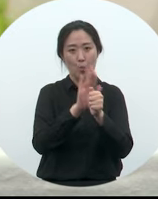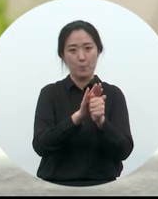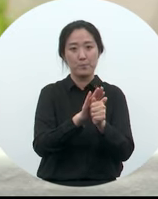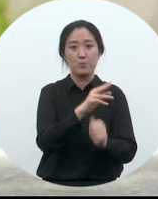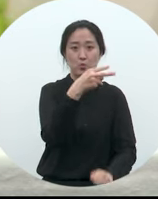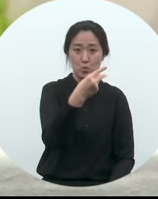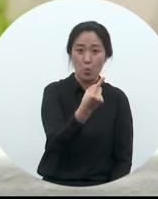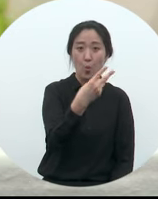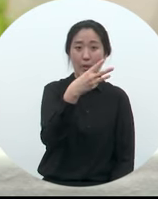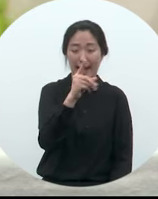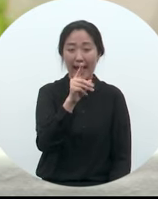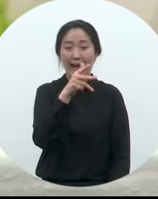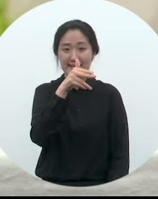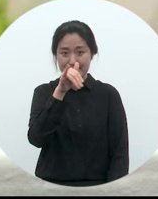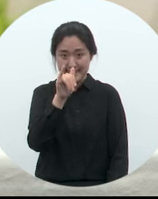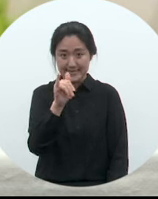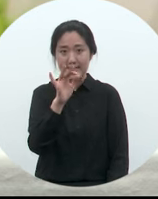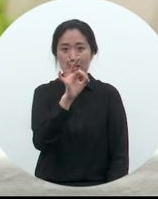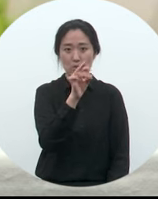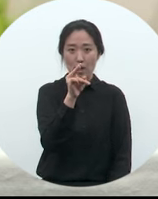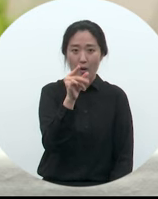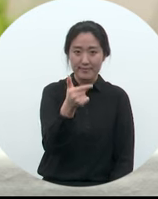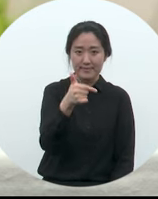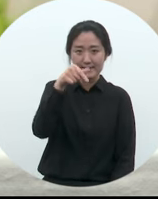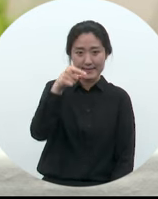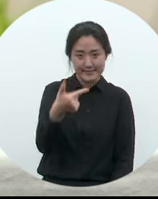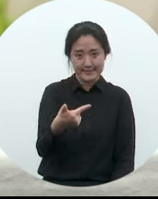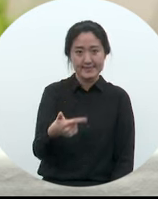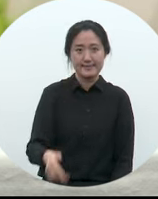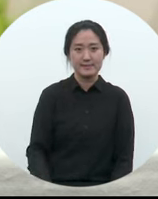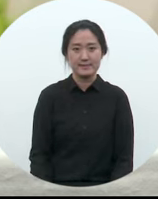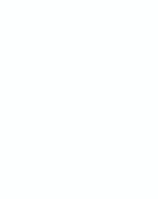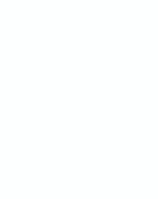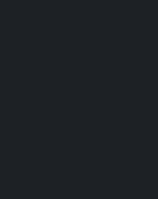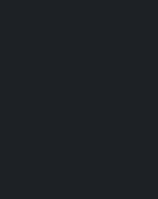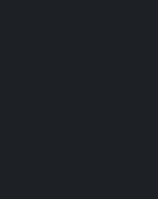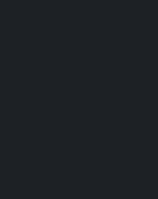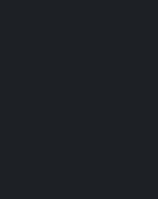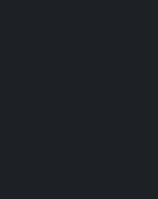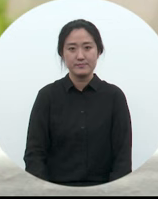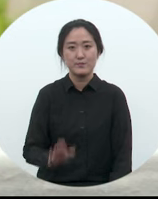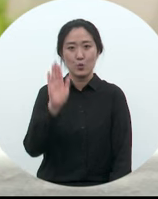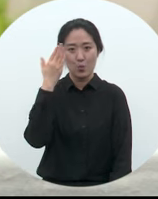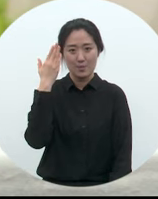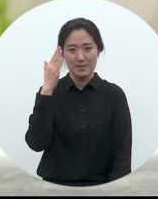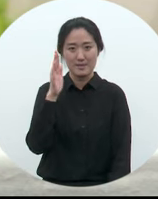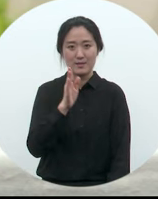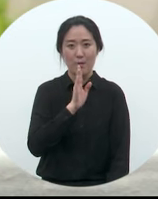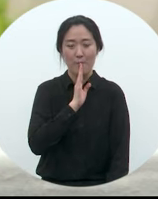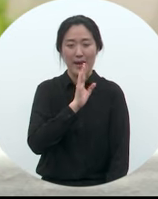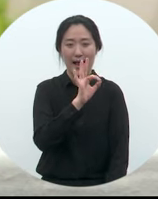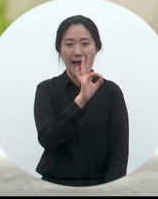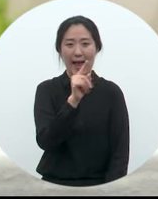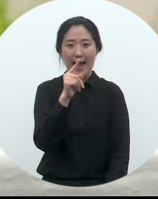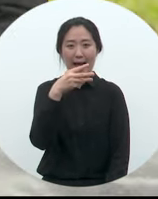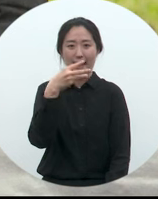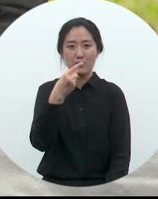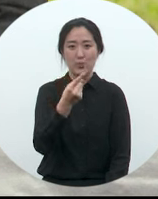수 있는 음식이 도라지하고 연근이라고 말씀드리고 싶습니다. 요즘